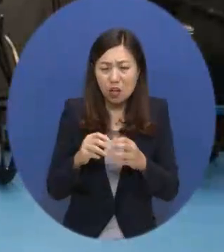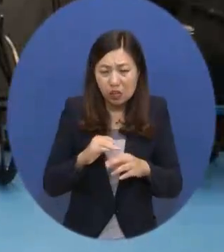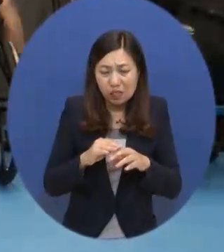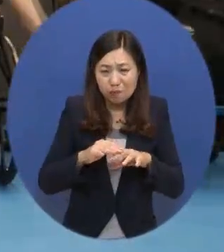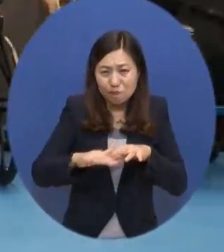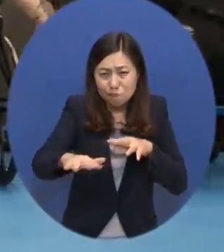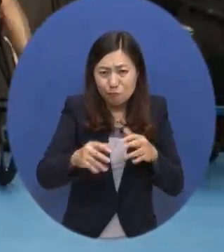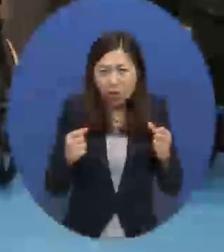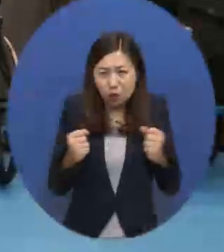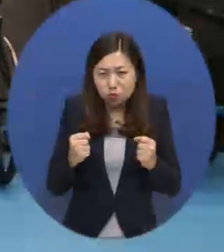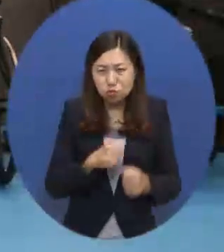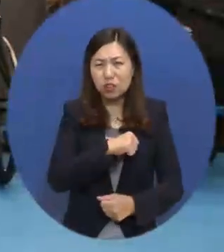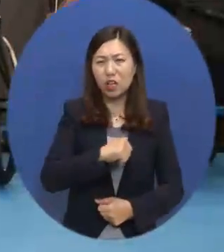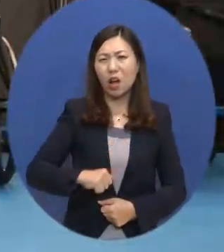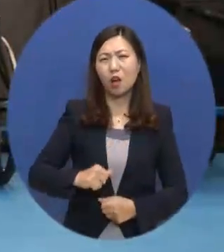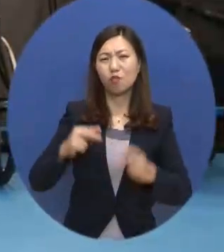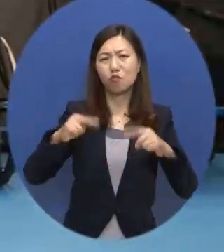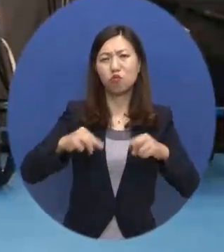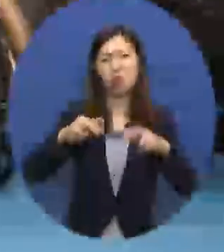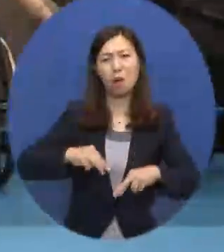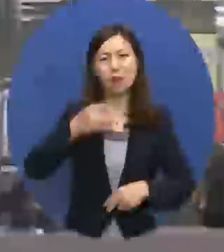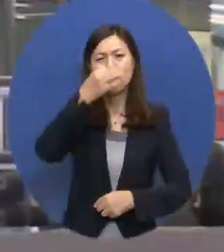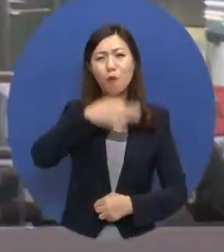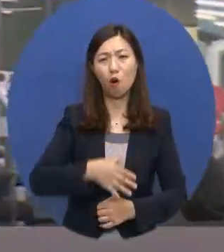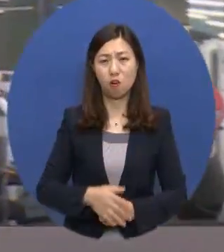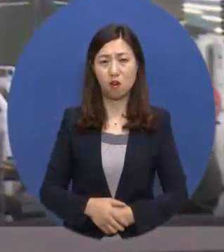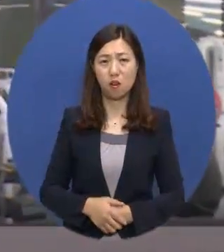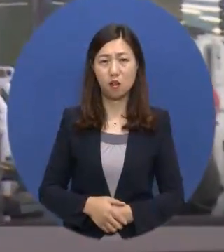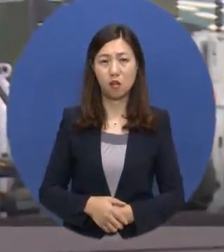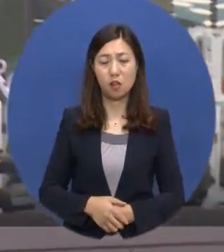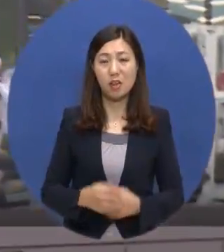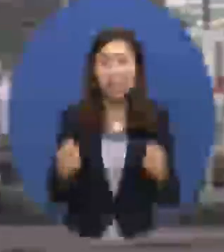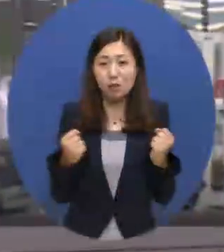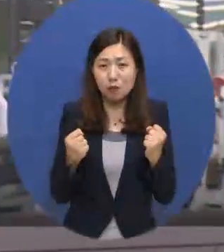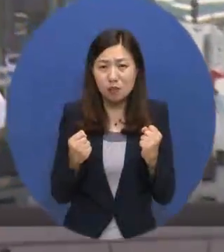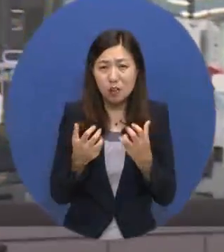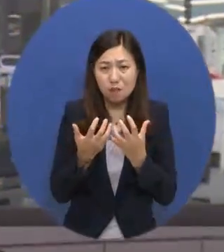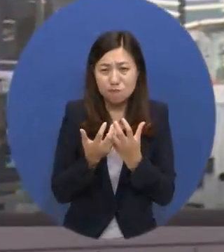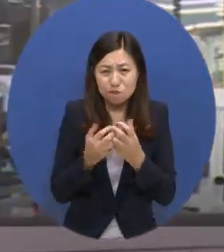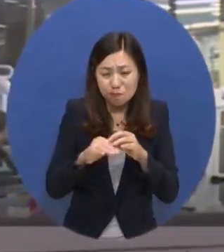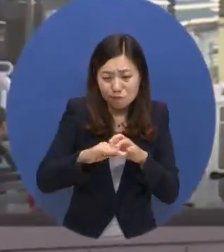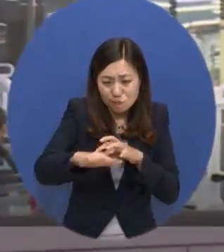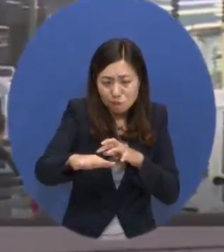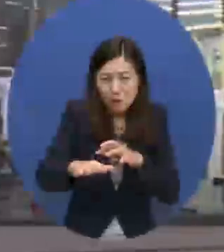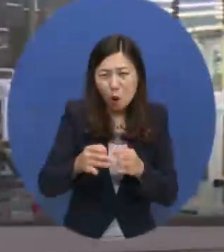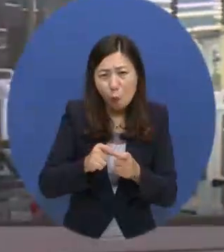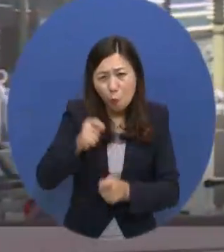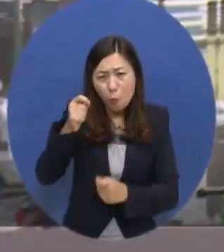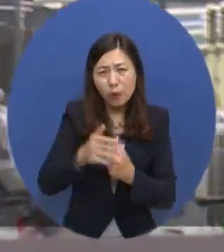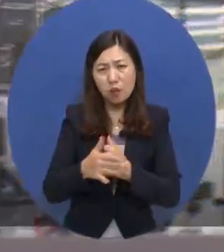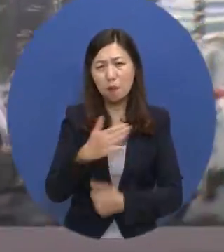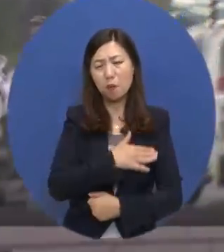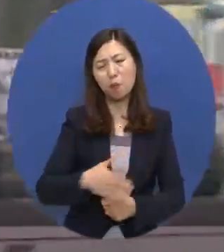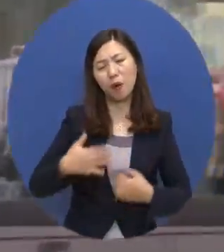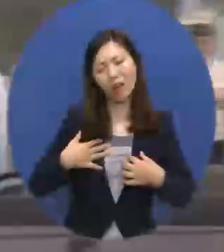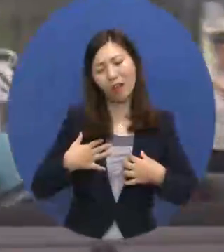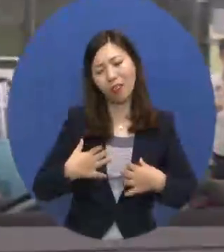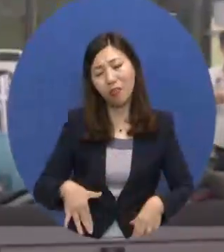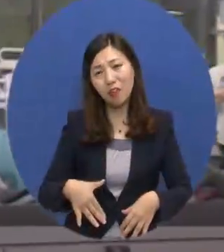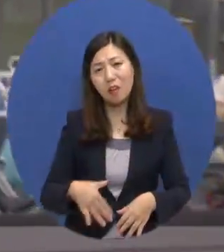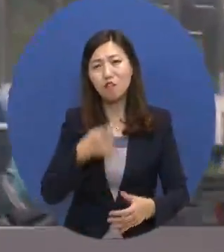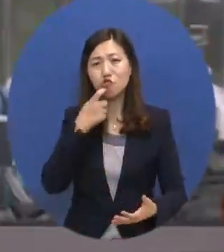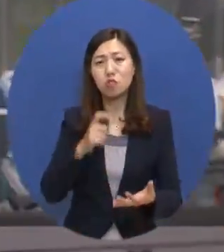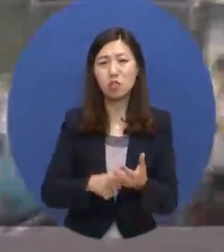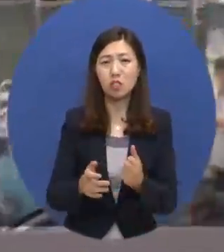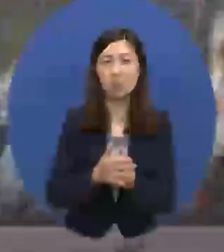더 힘이 드는데요. 빙상장에서 오래 있다 보면 아무래도 그 체력적으로 많이 지칠 수가 있기 때문에 그런